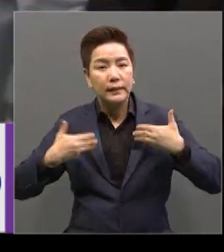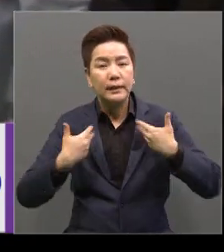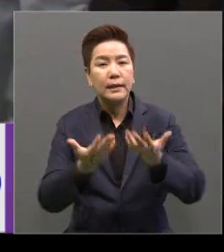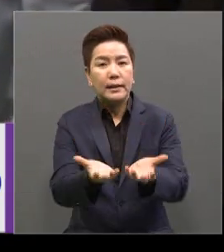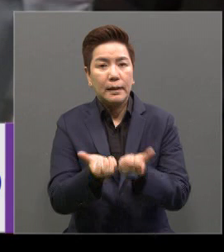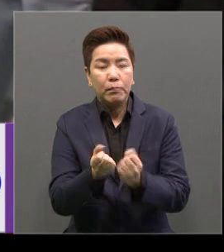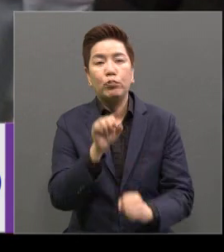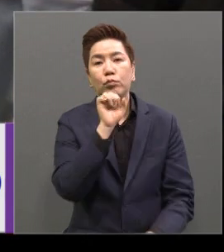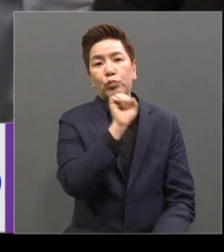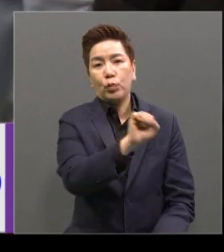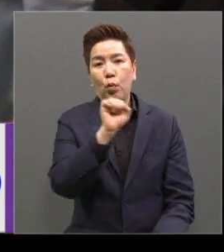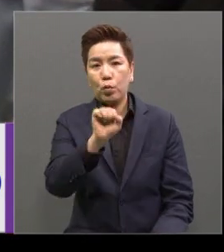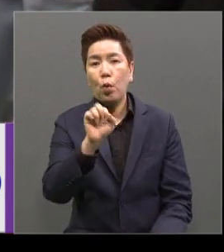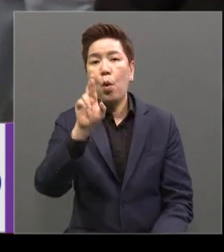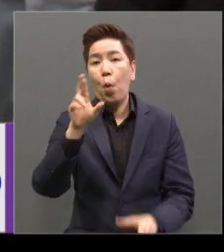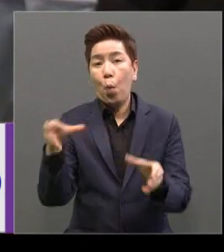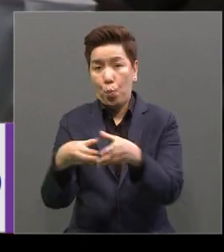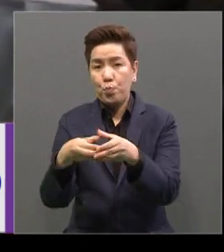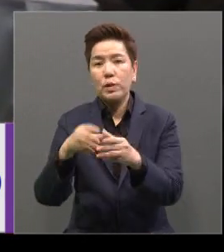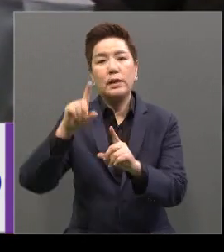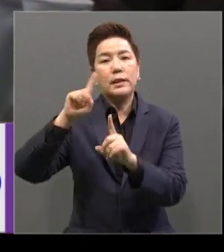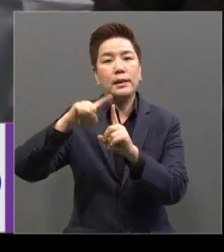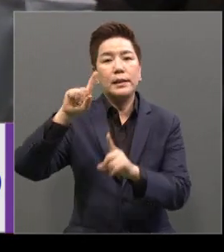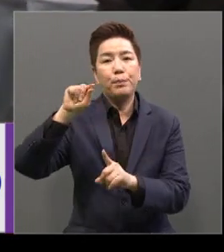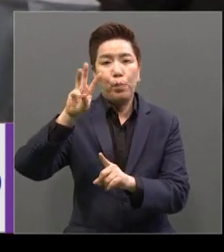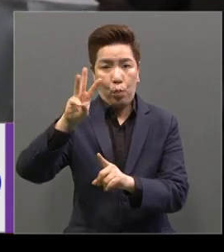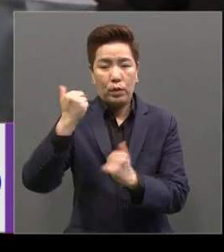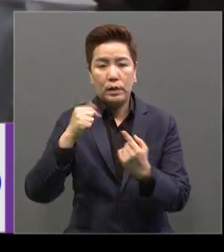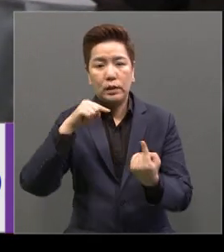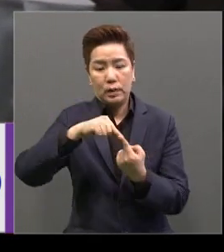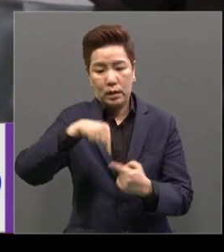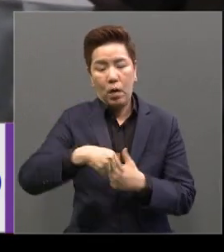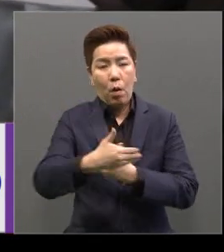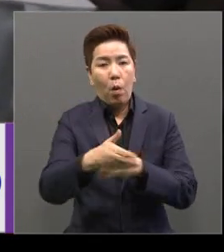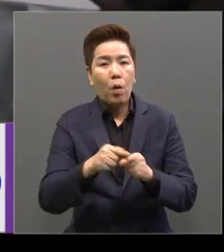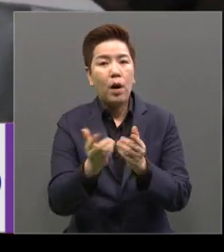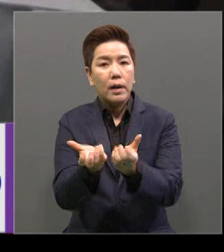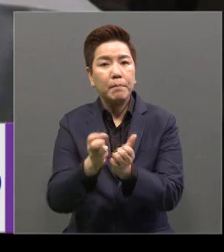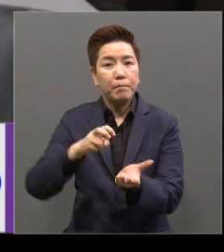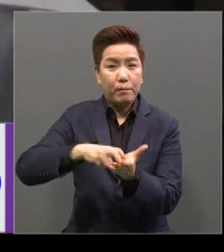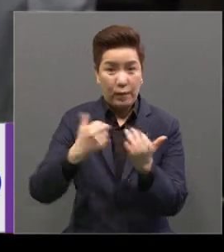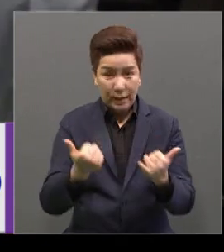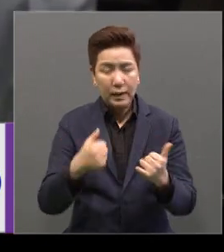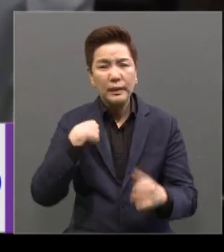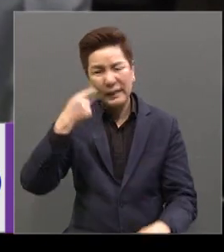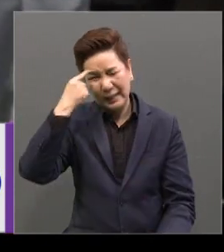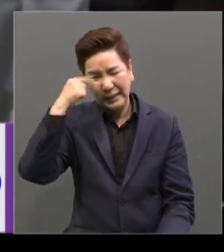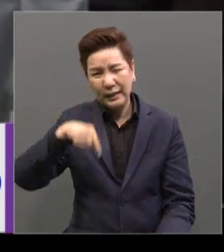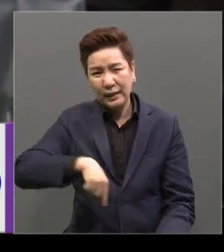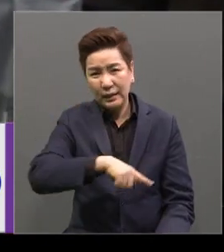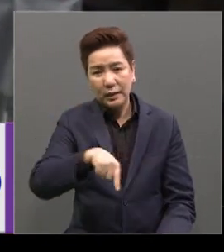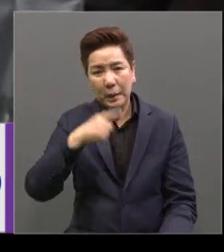สมาชิกสภาผู้แทนราษฎรชุดที่ 26ภายในพื้นที่ห้องรับรายงานตัวนะครับเบื้องต้นก็คาดว่า